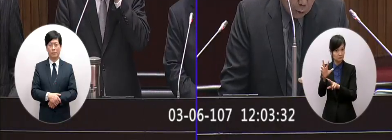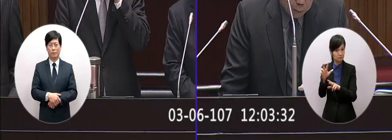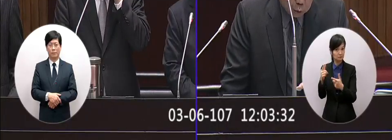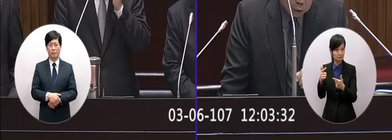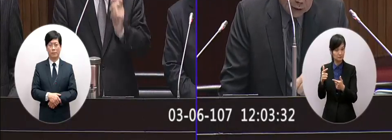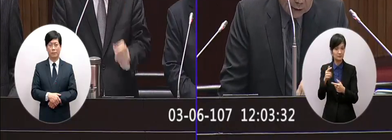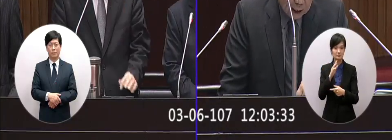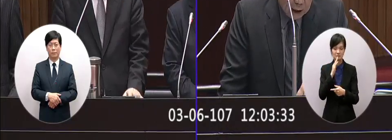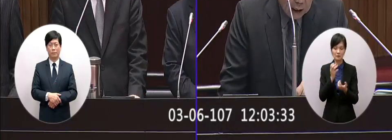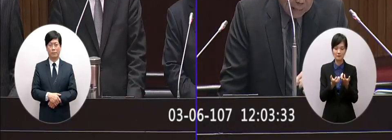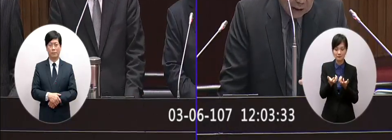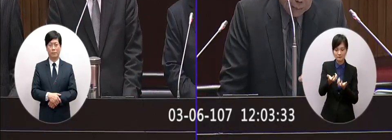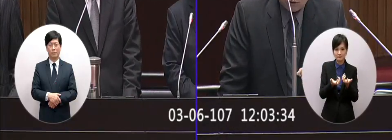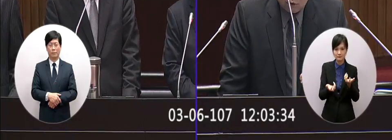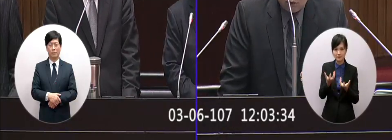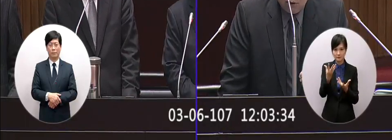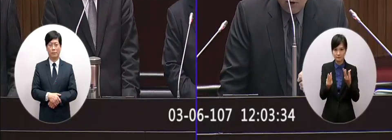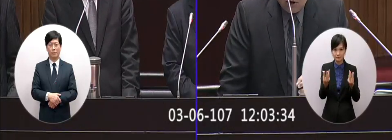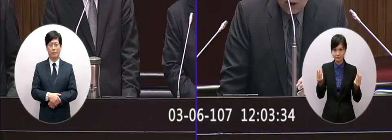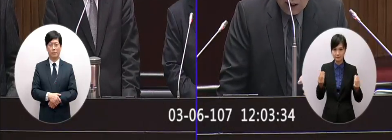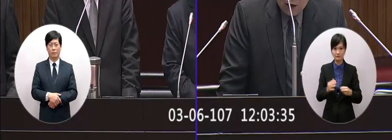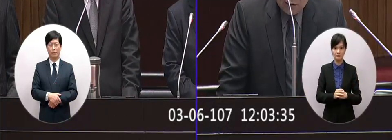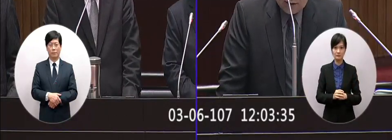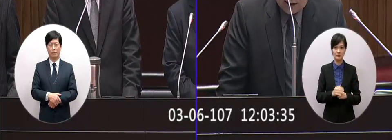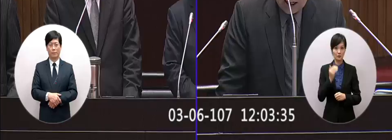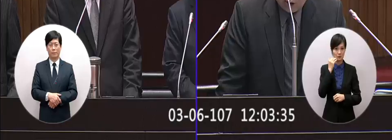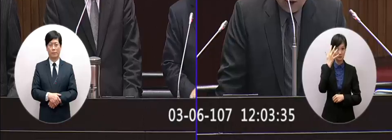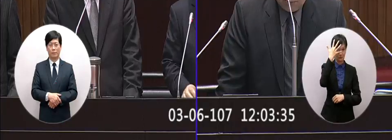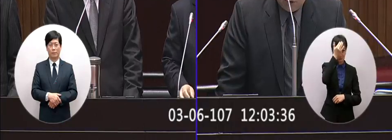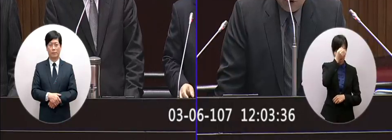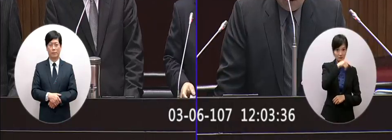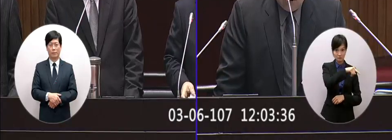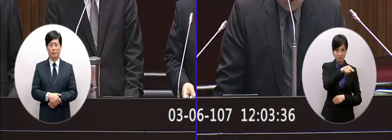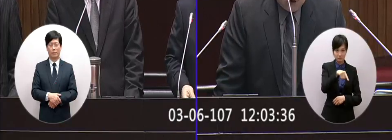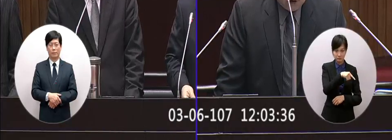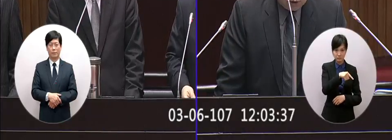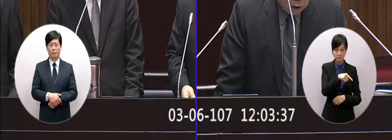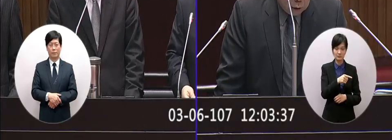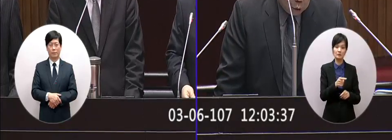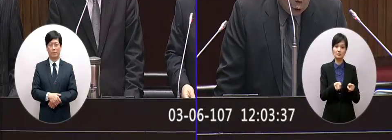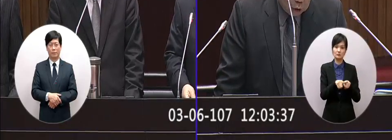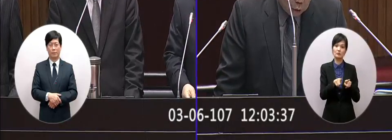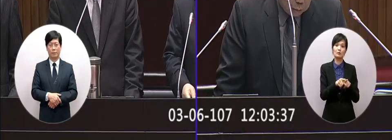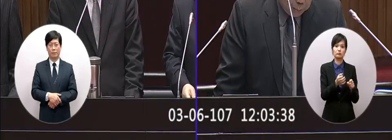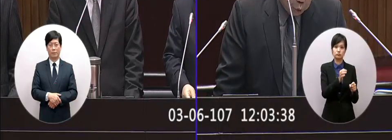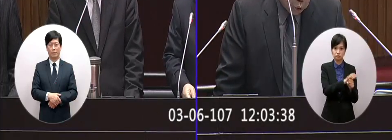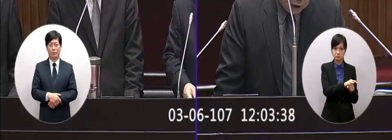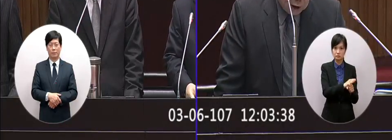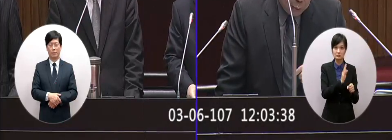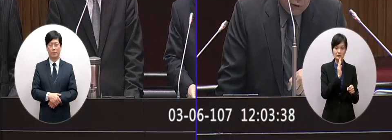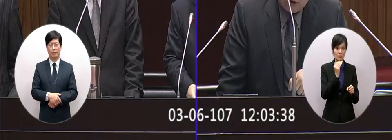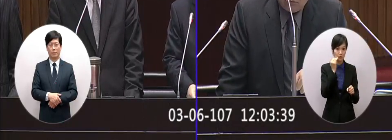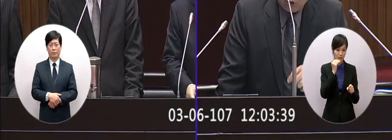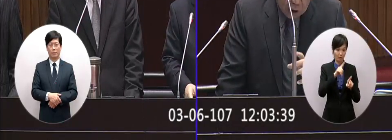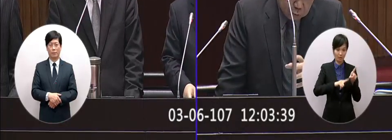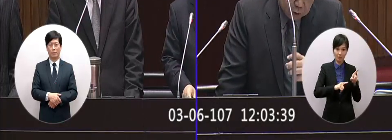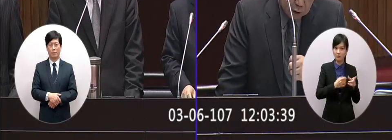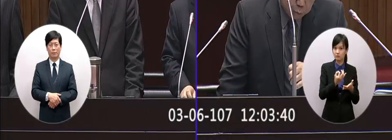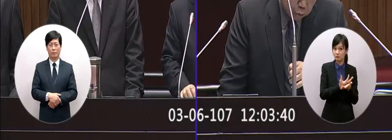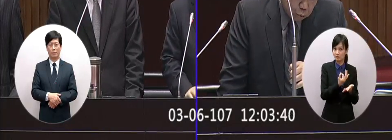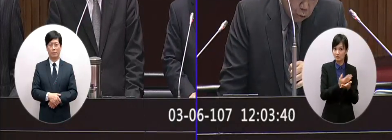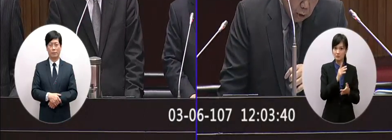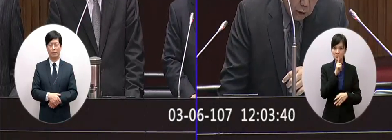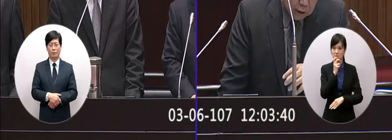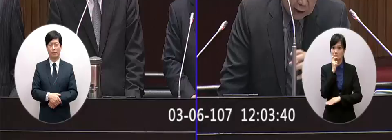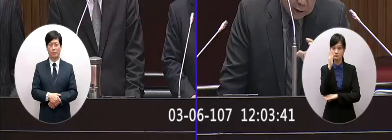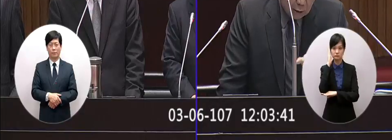面的话，生活补助是在一般性补助，那然后放在差短的部分，有就是说有不足的这个部分，中央负